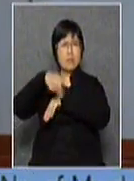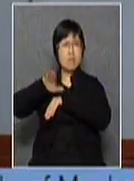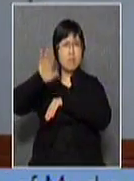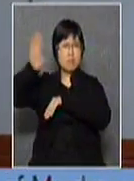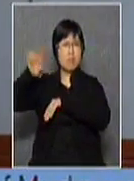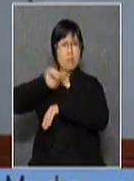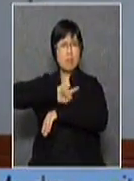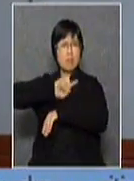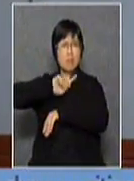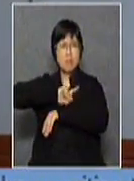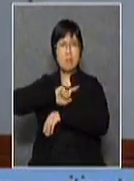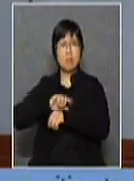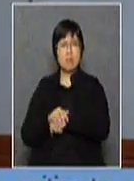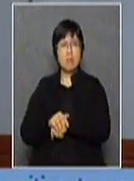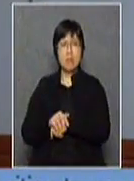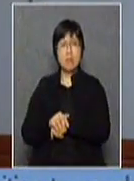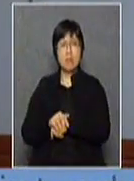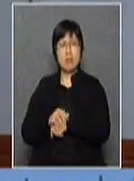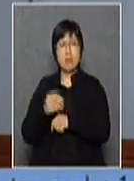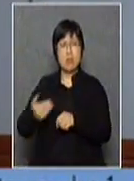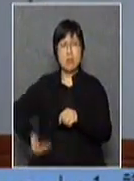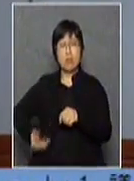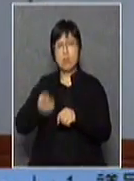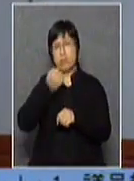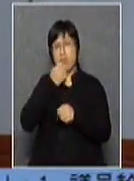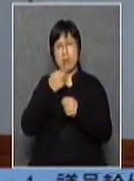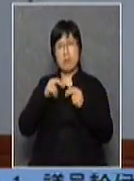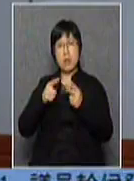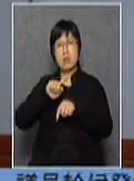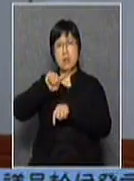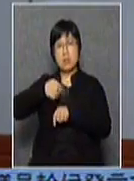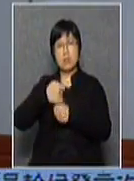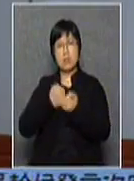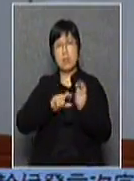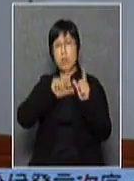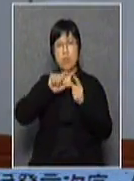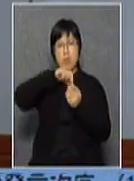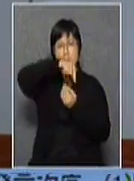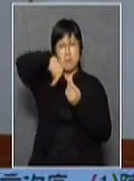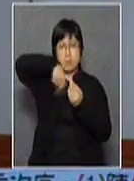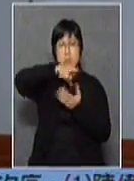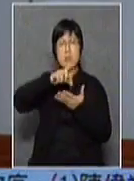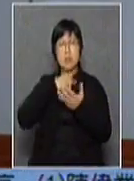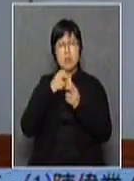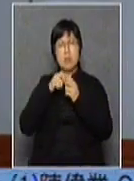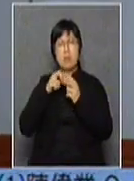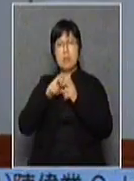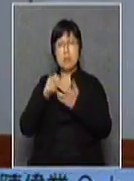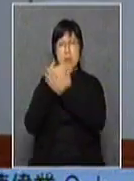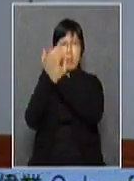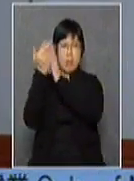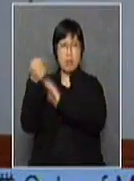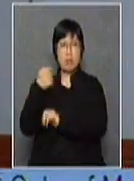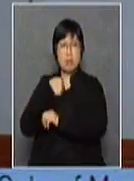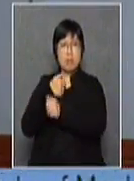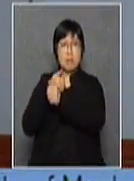嘅呢一個廣東省嘅發展，一小時生活圈要起呢個高鐵，要點點點點。我哋